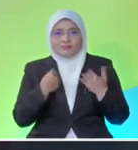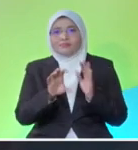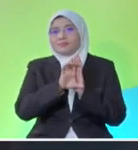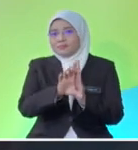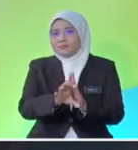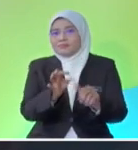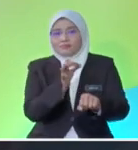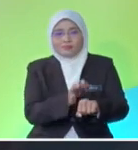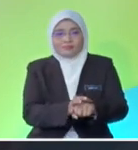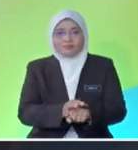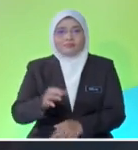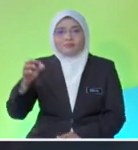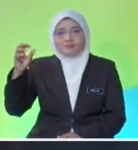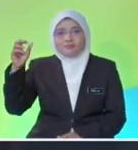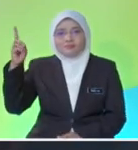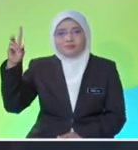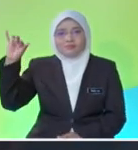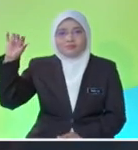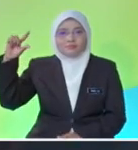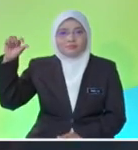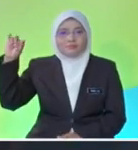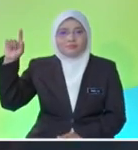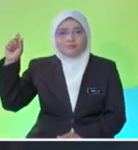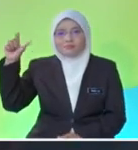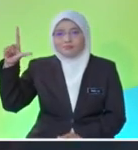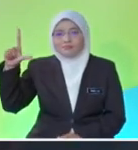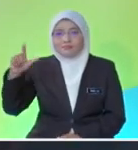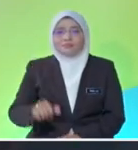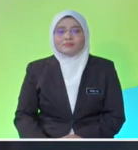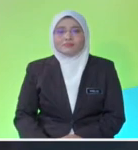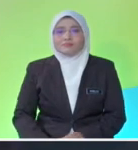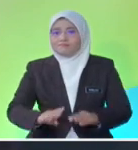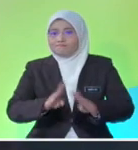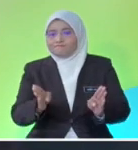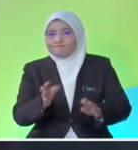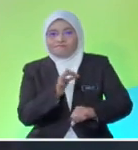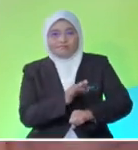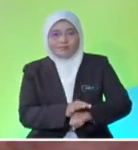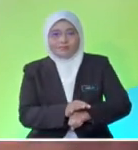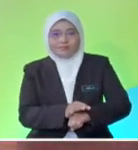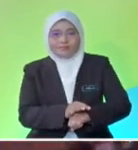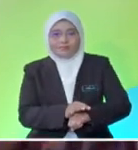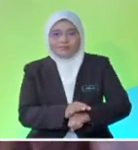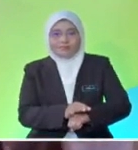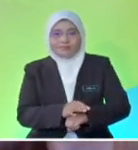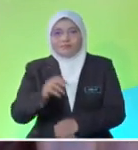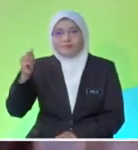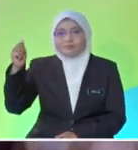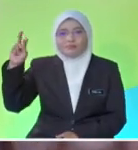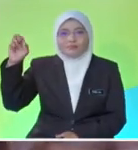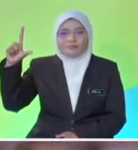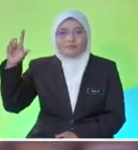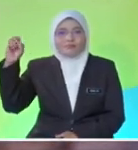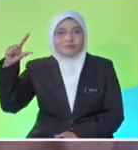ada jam digital. Baik. Bezanya ialah jam analog dia mempunyai jarum macam yang dilihat